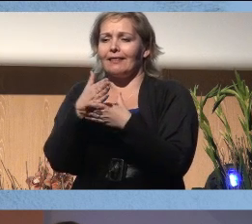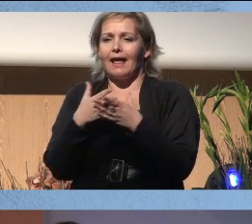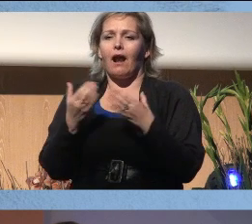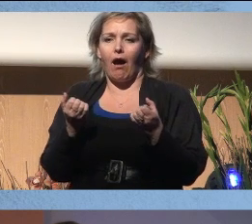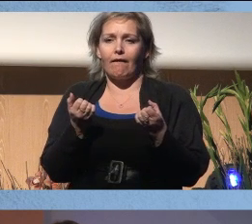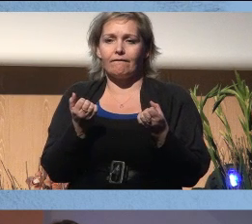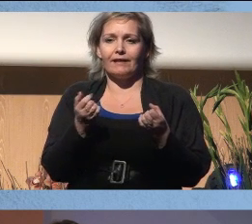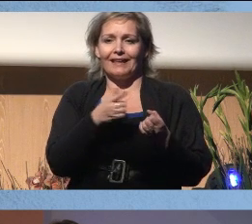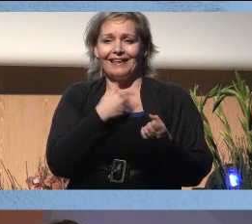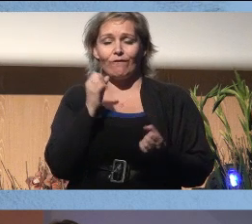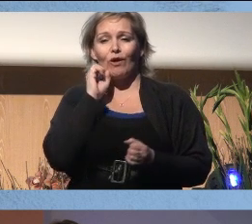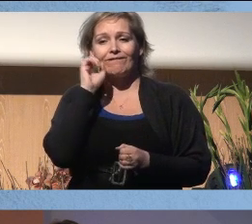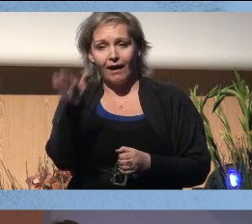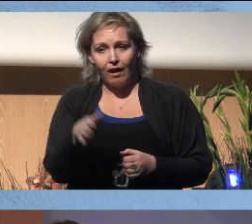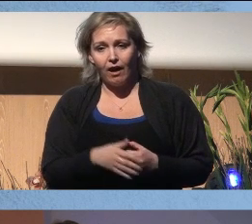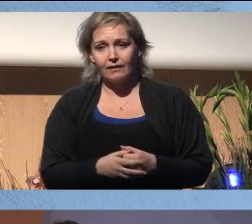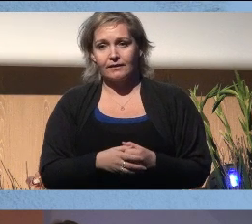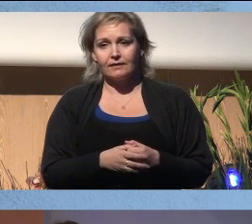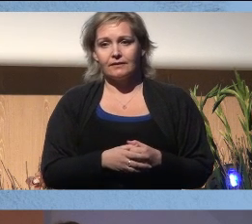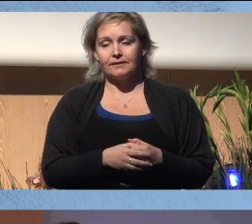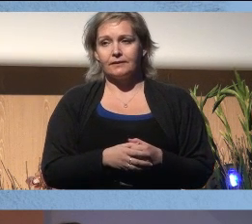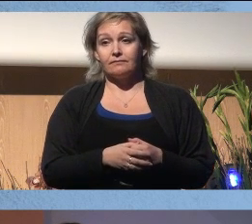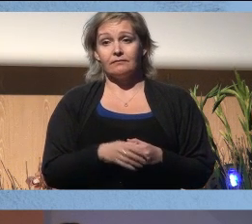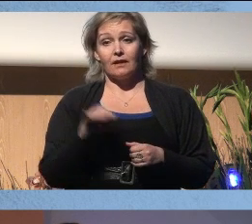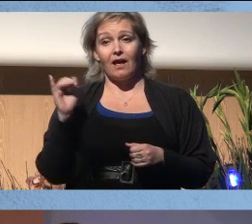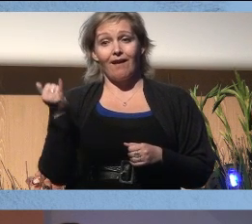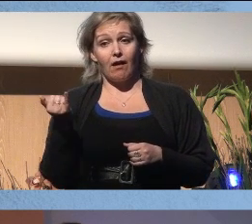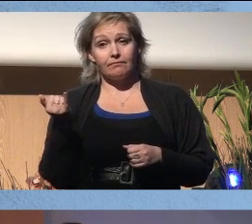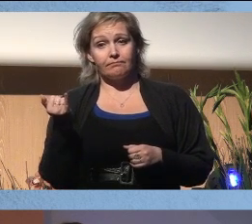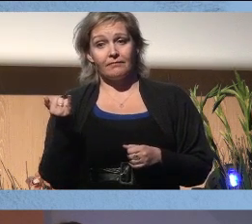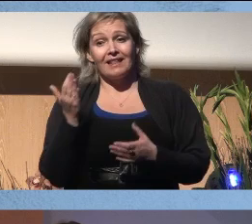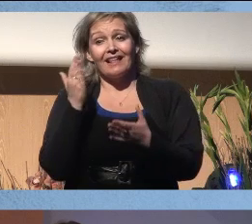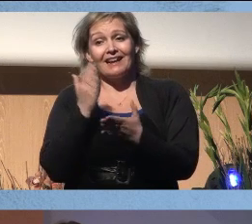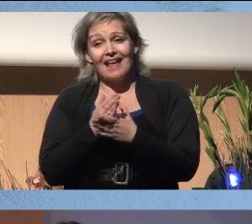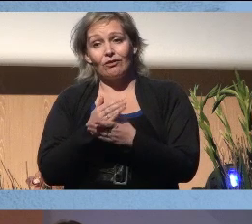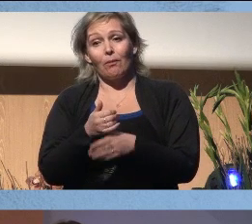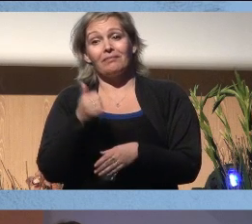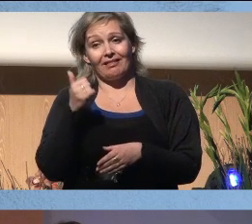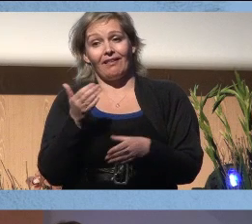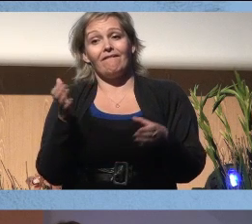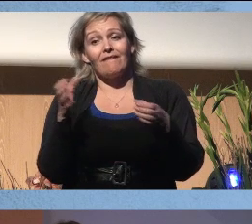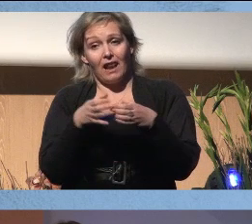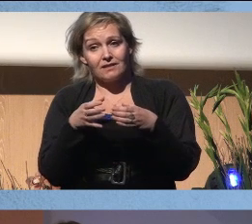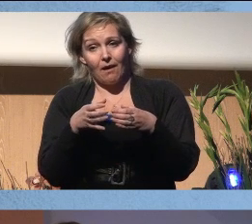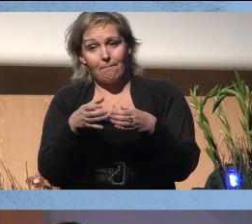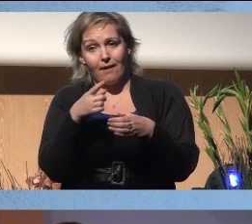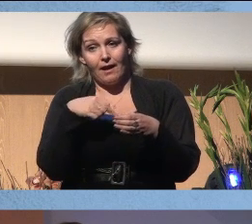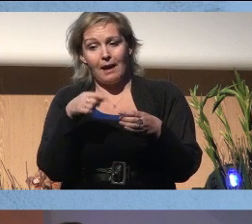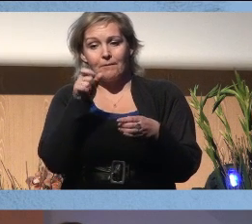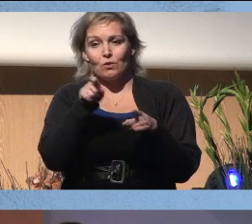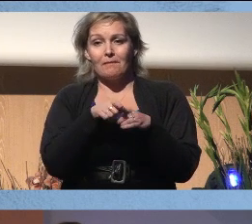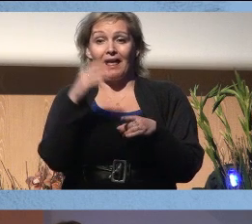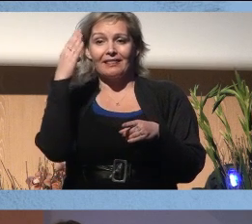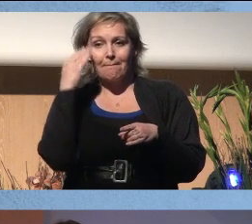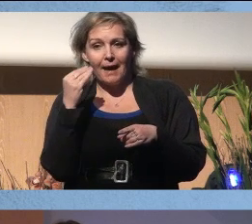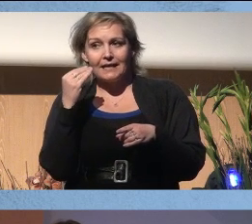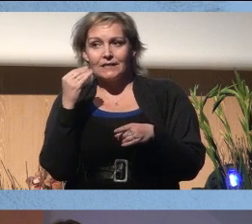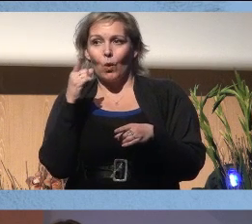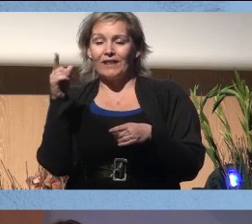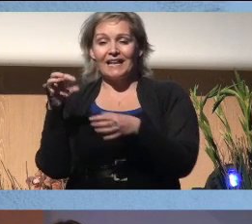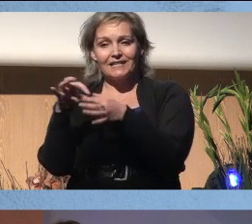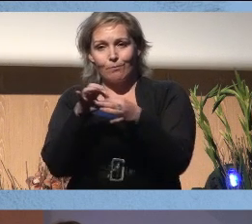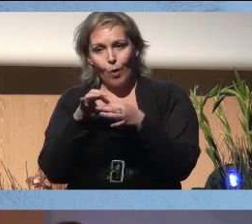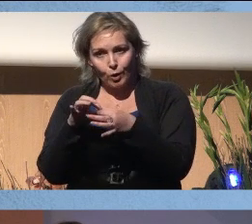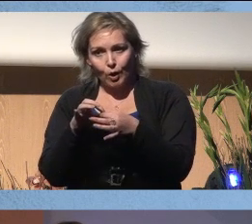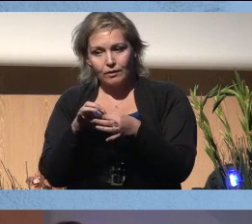av i vår hverdag.» Ja, det er nettopp dette fellesskapet personer med demens og deres